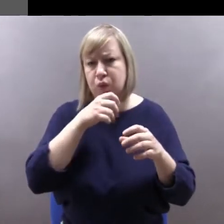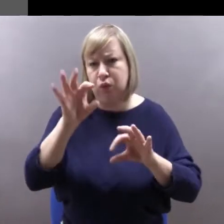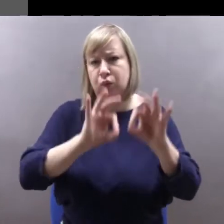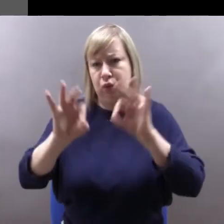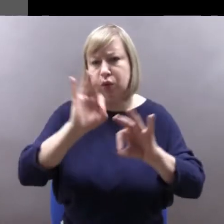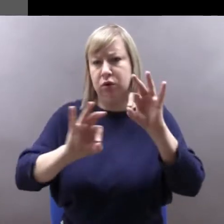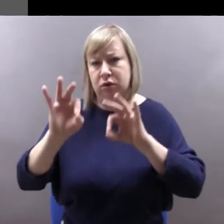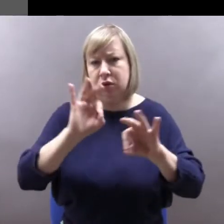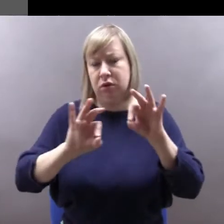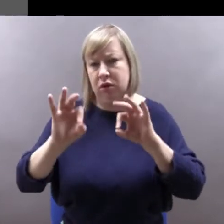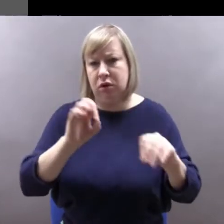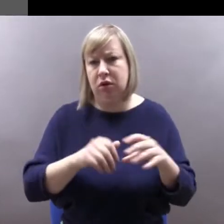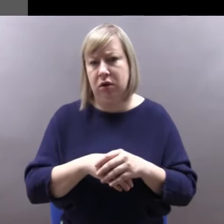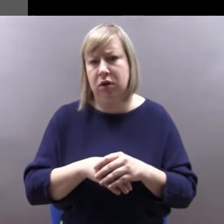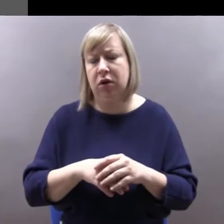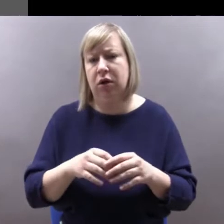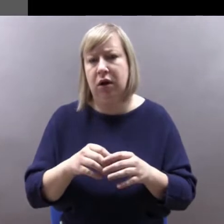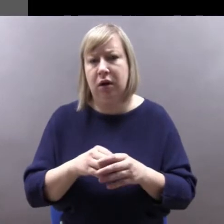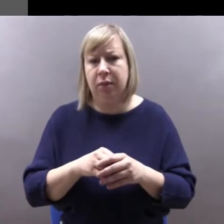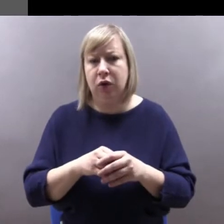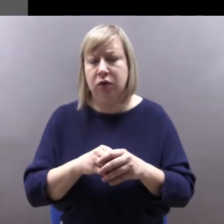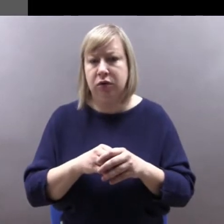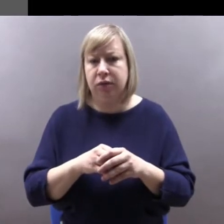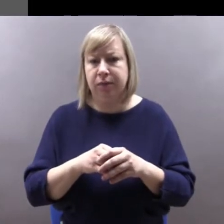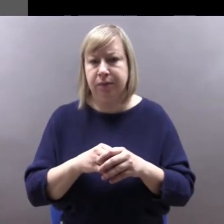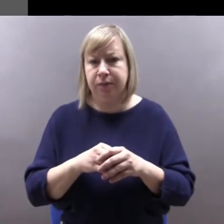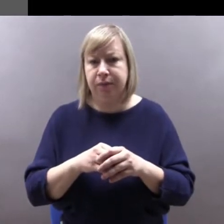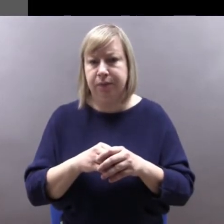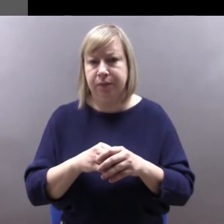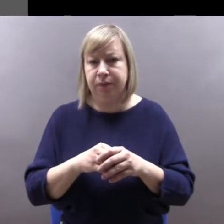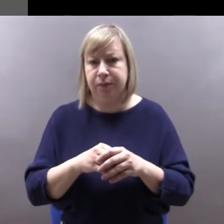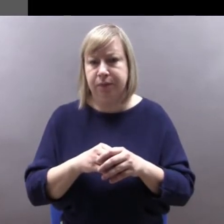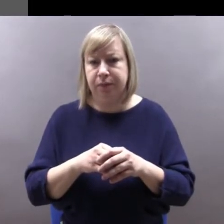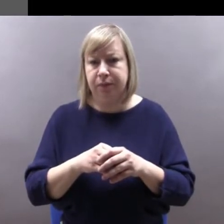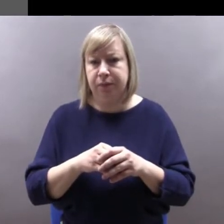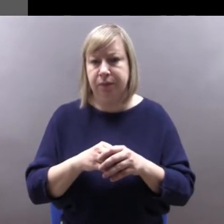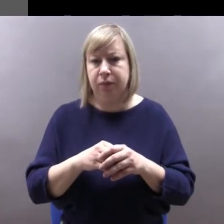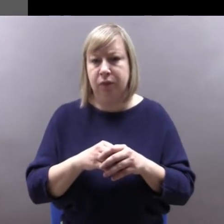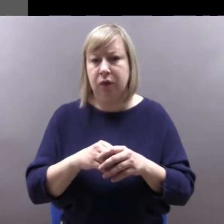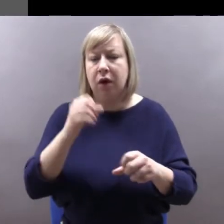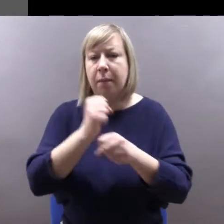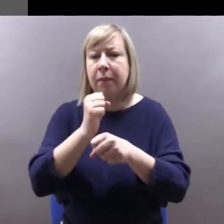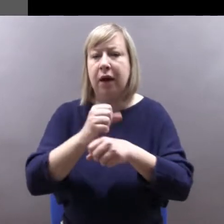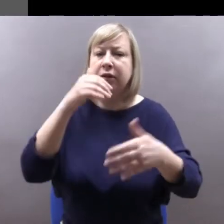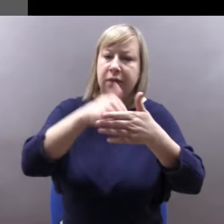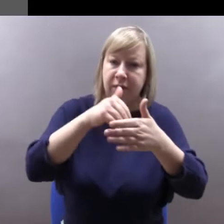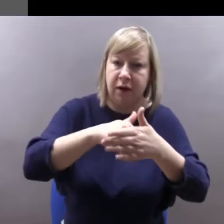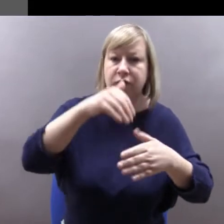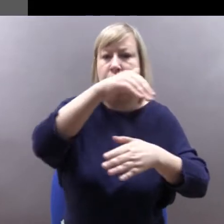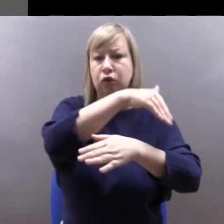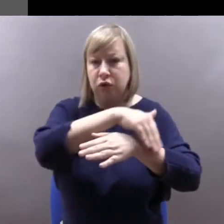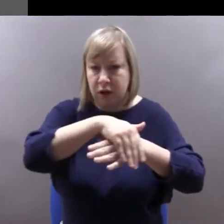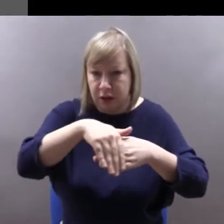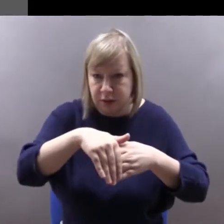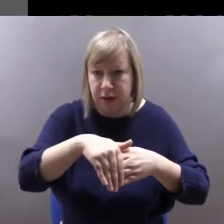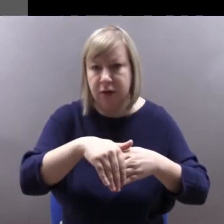były remontowane też elewacje, wszystkie detale architektoniczne. Chodziło o to, żeby zaprojektować i przeprowadzić tak,